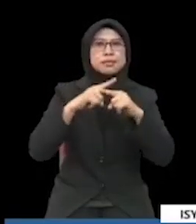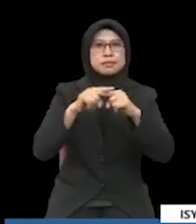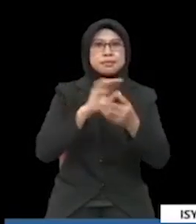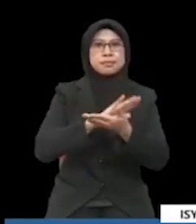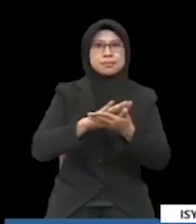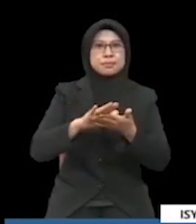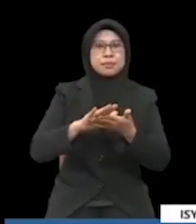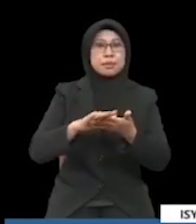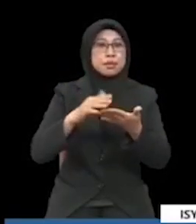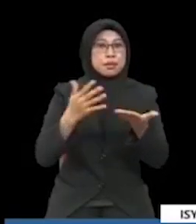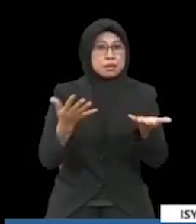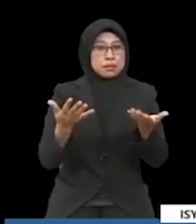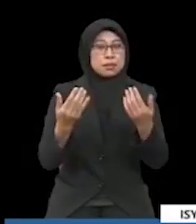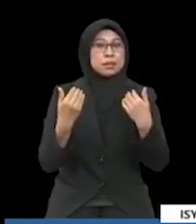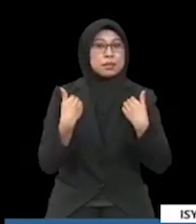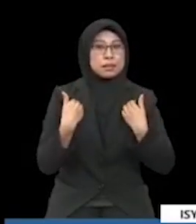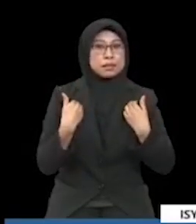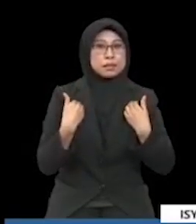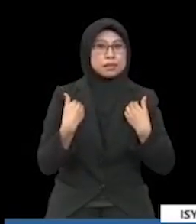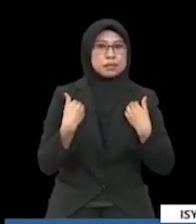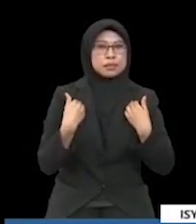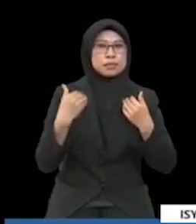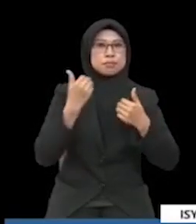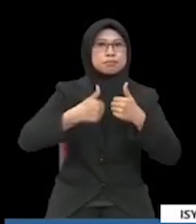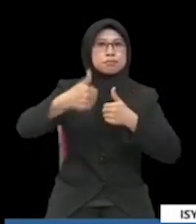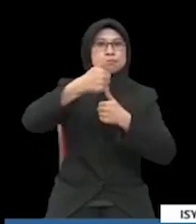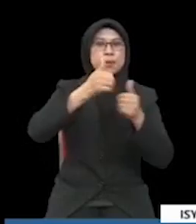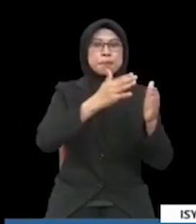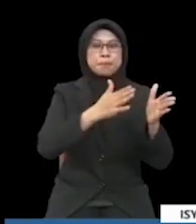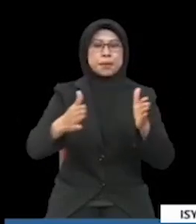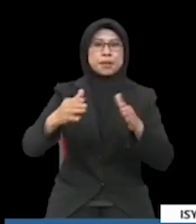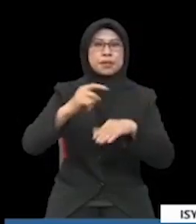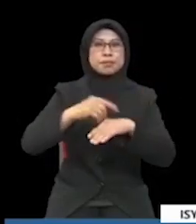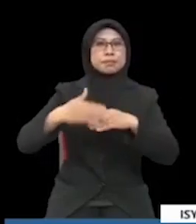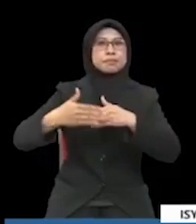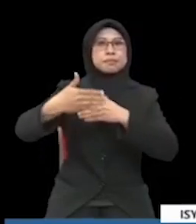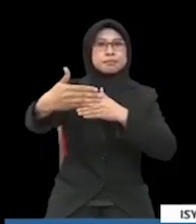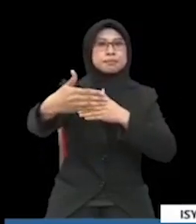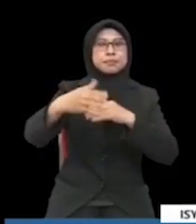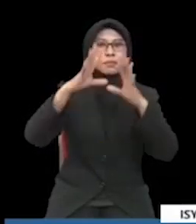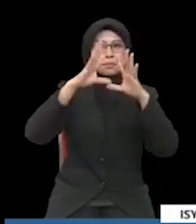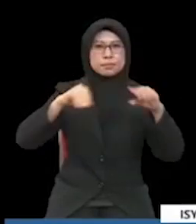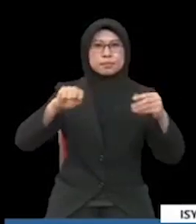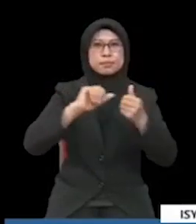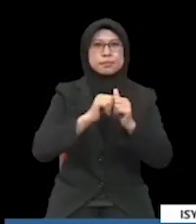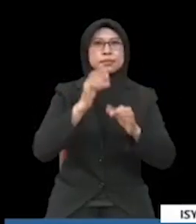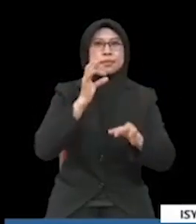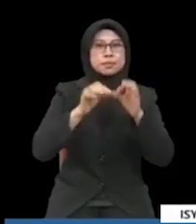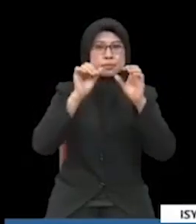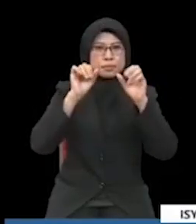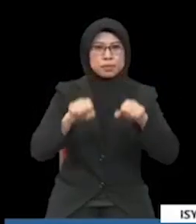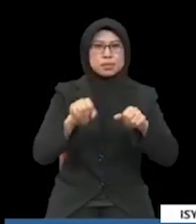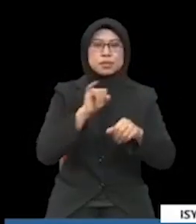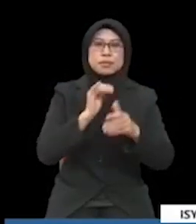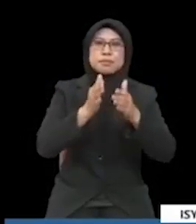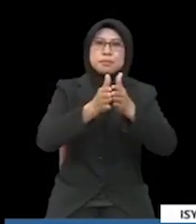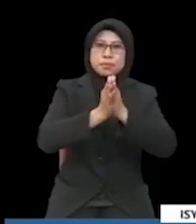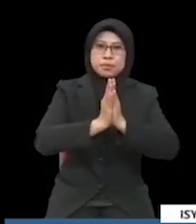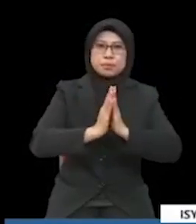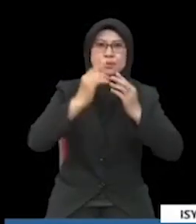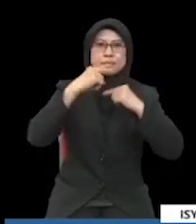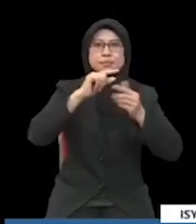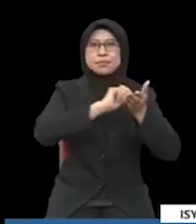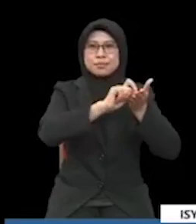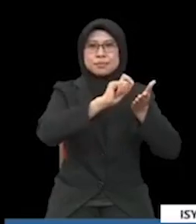dewan yang mulia ini bekas sudah ada emas tablet tidak jangka panjang untuk mengatasi masalah ini kalau boleh saya mohon